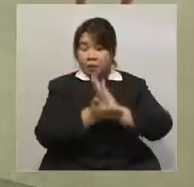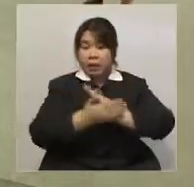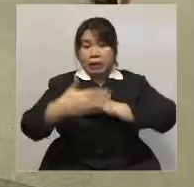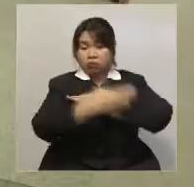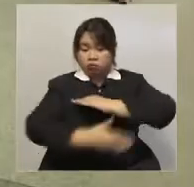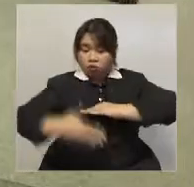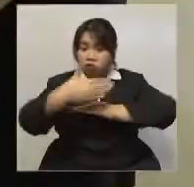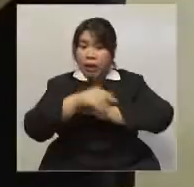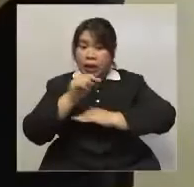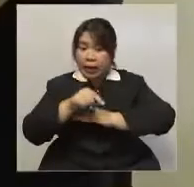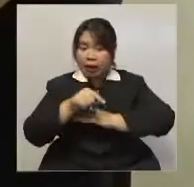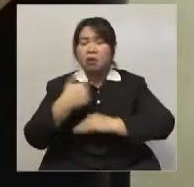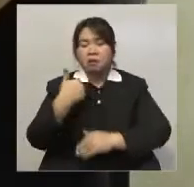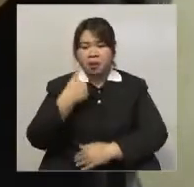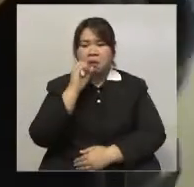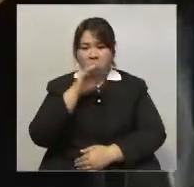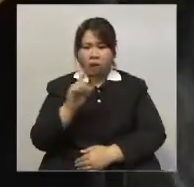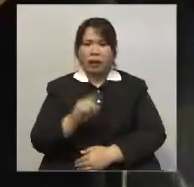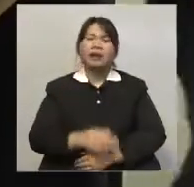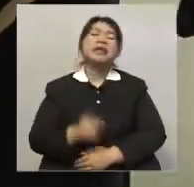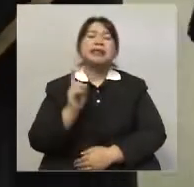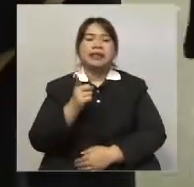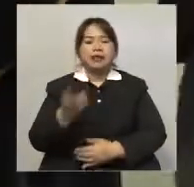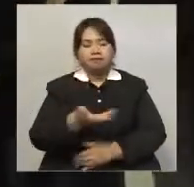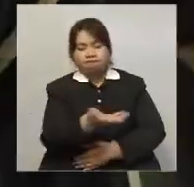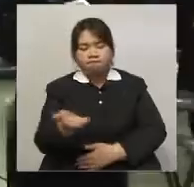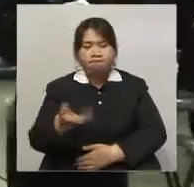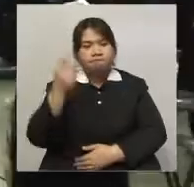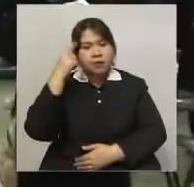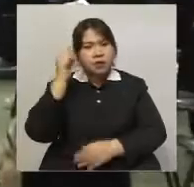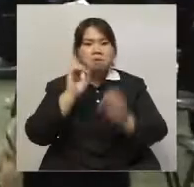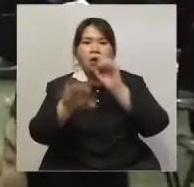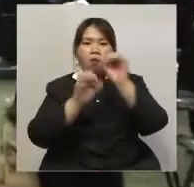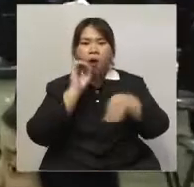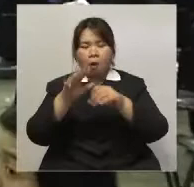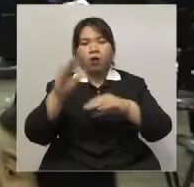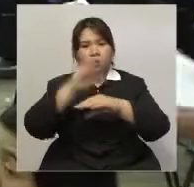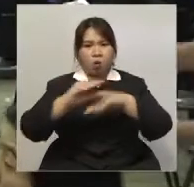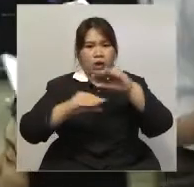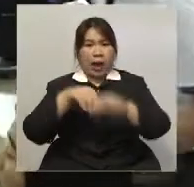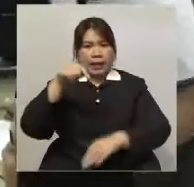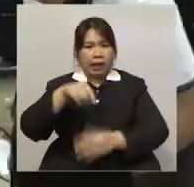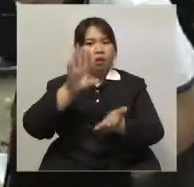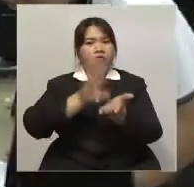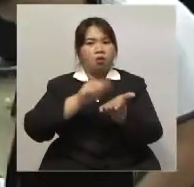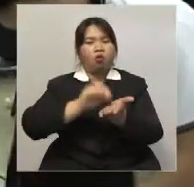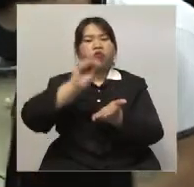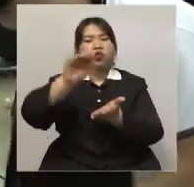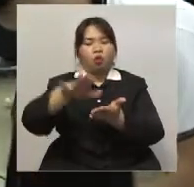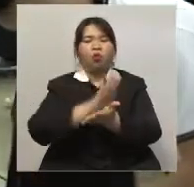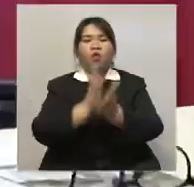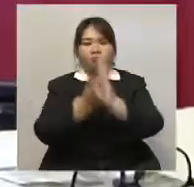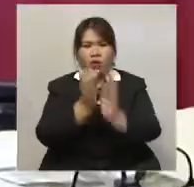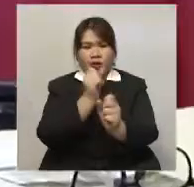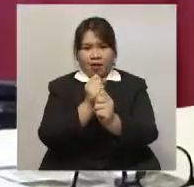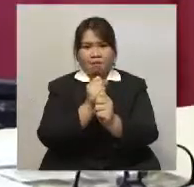ฐานในครั้งนี้เพราะเชื่อว่าความคิดเห็นจากการมีส่วนร่วมในโครงการใหญ่ๆจะเป็นข้อมูลที่นำไปประมวลผลจัด